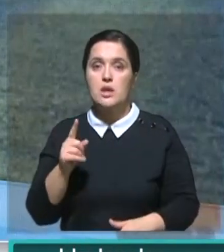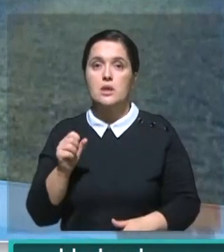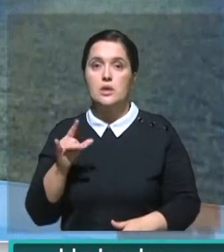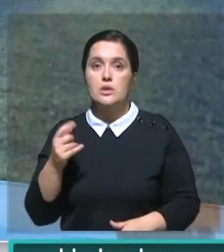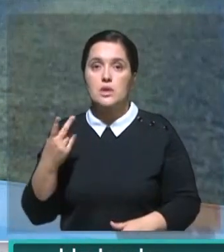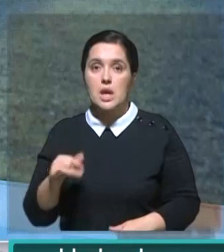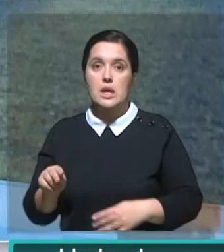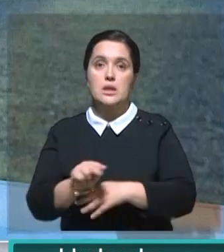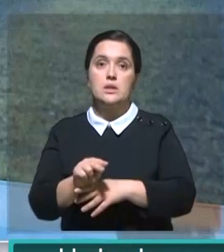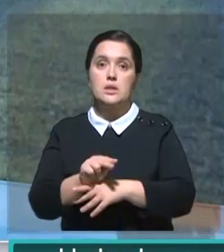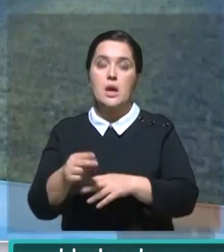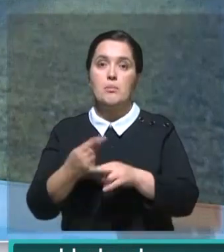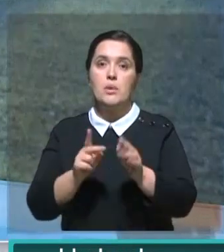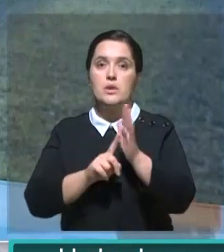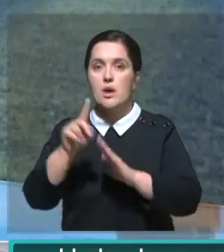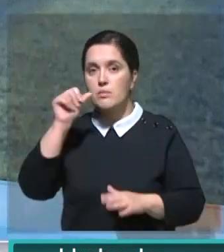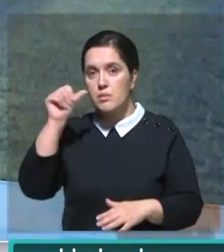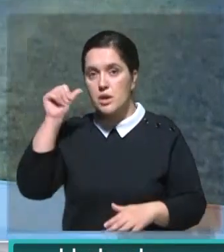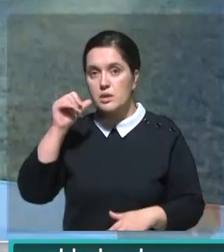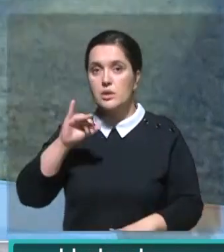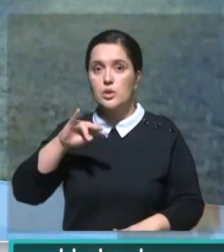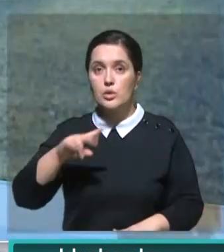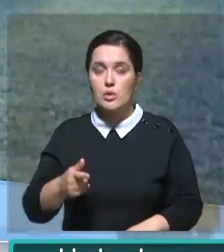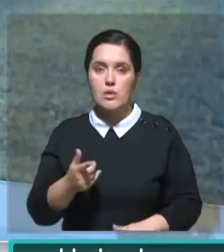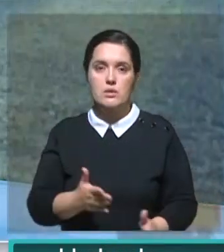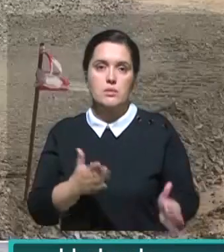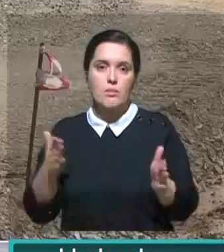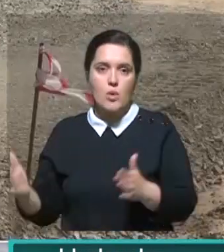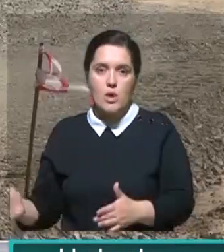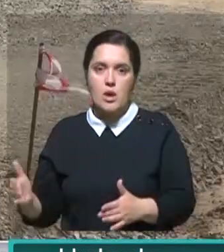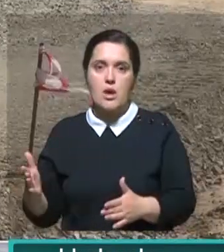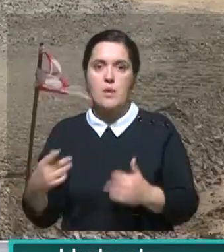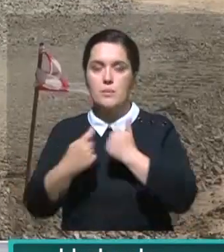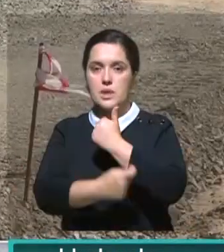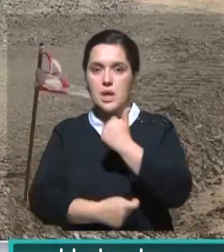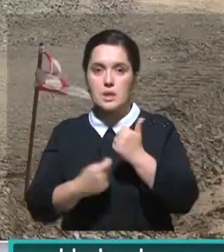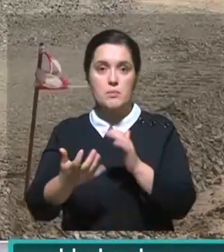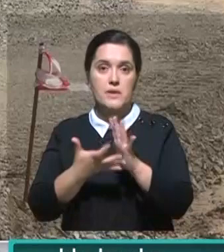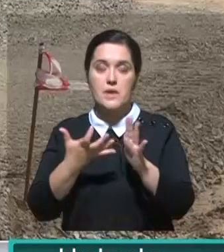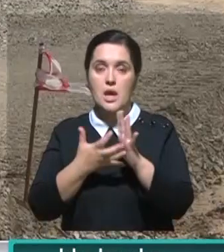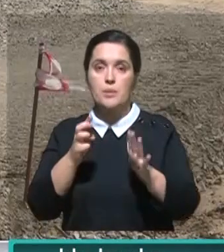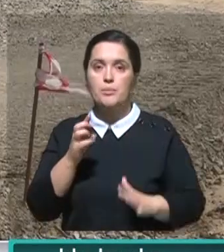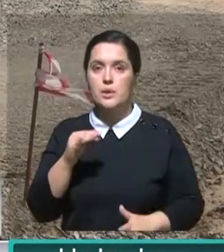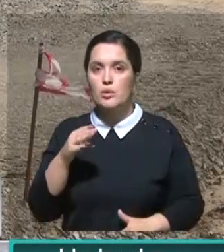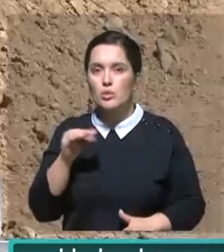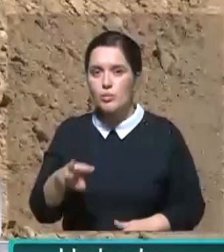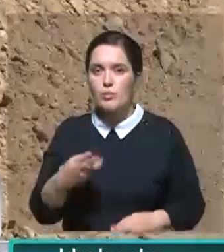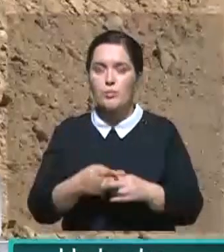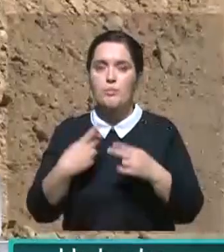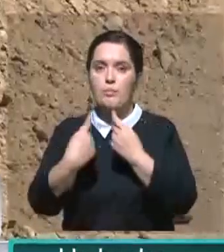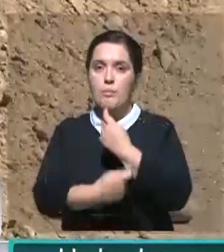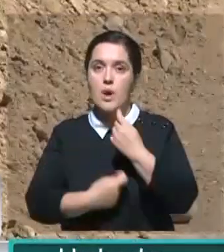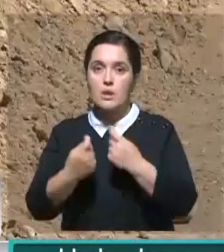Зарослым. Реконструкция этого участка началась в прошлом году. В июне произошел сбой в поставках инертных материалов. Теперь не хватает битума, потому